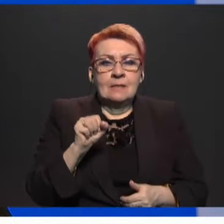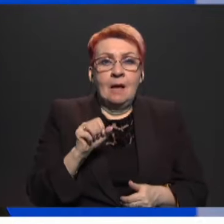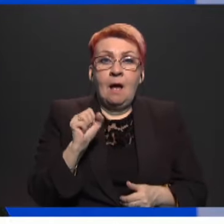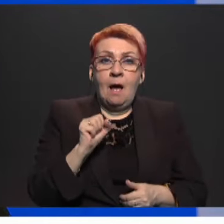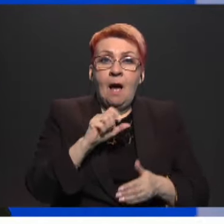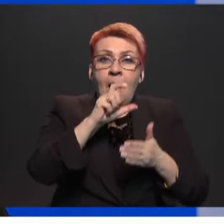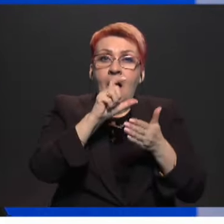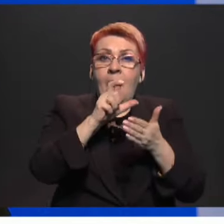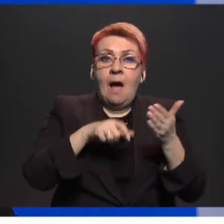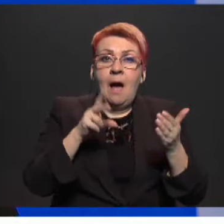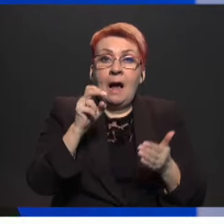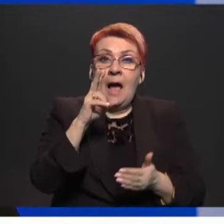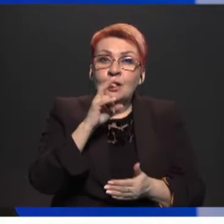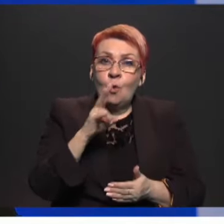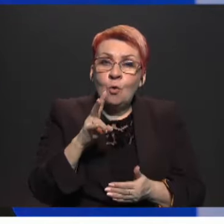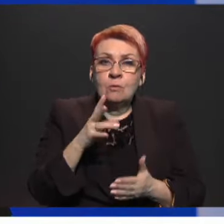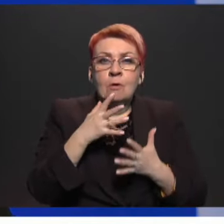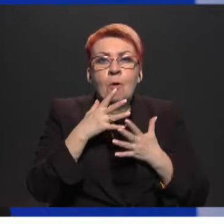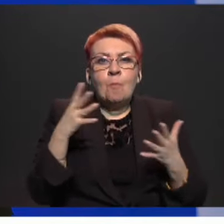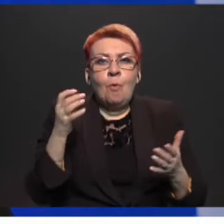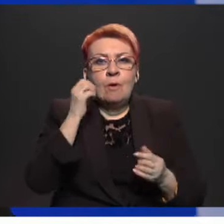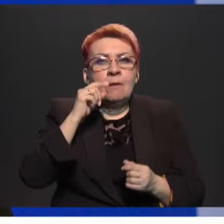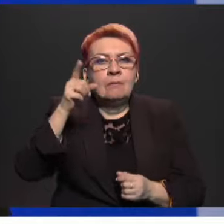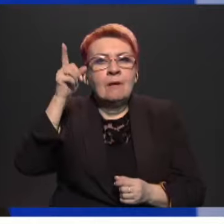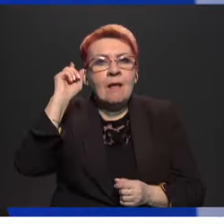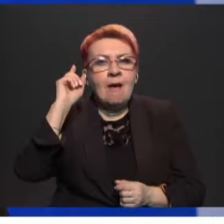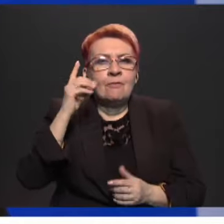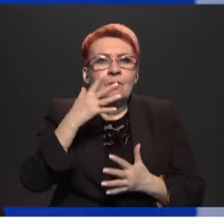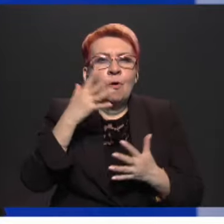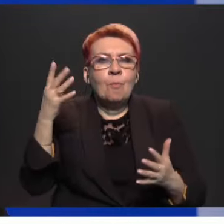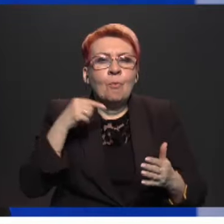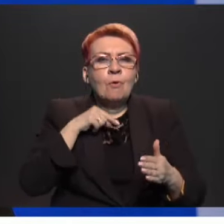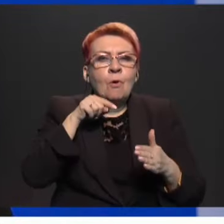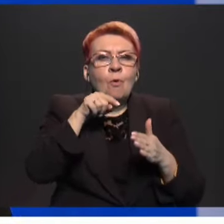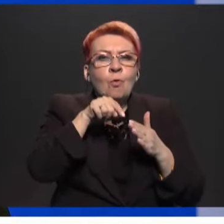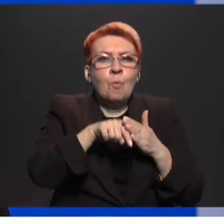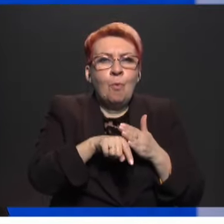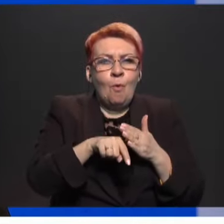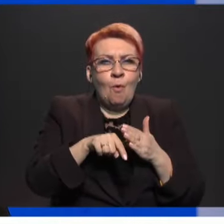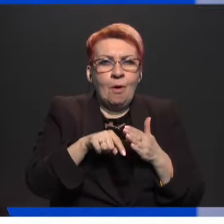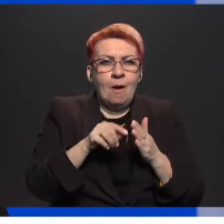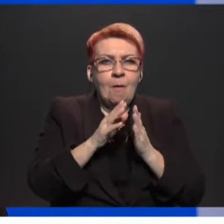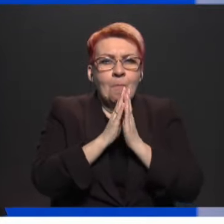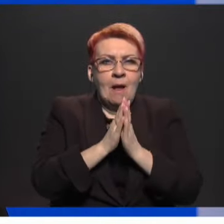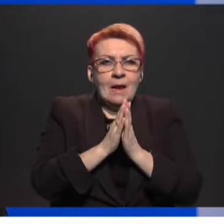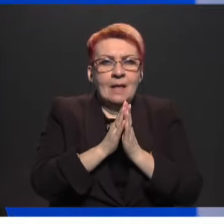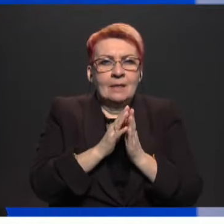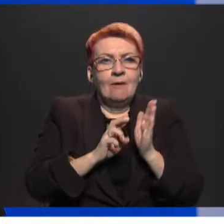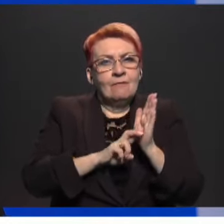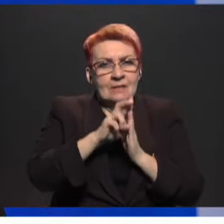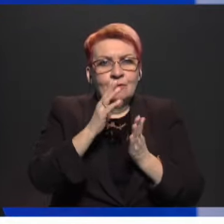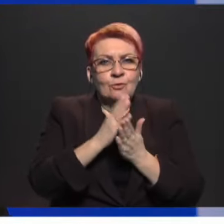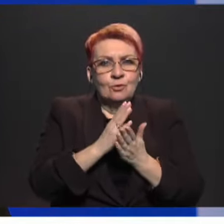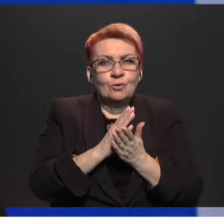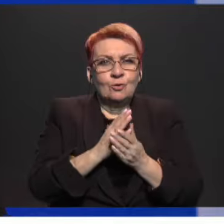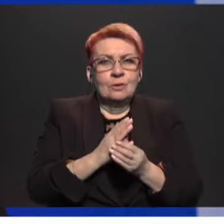Каноны более древние и более глубокая зачастую форма молитвы, которая в церкви до сих пор существует. Очень редко люди